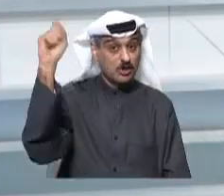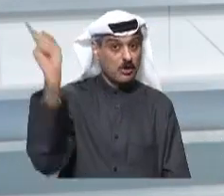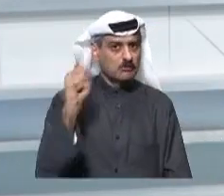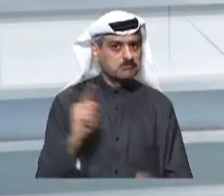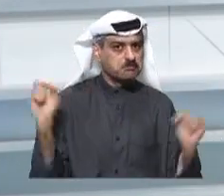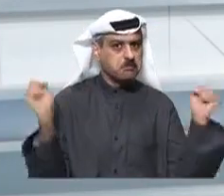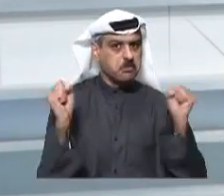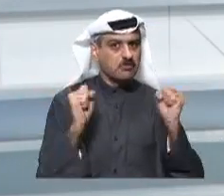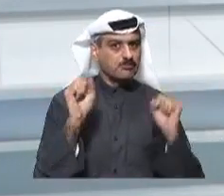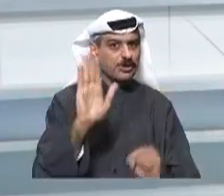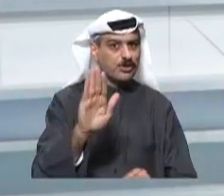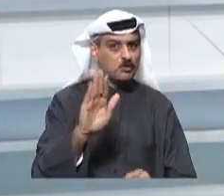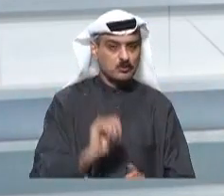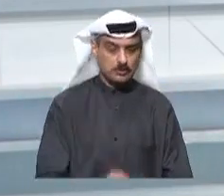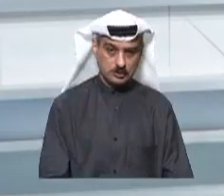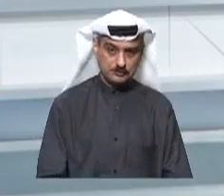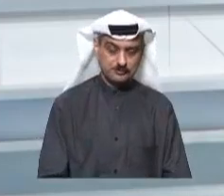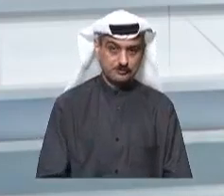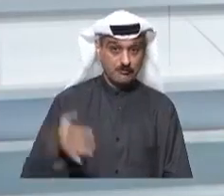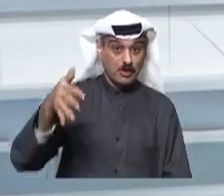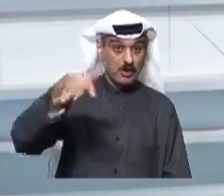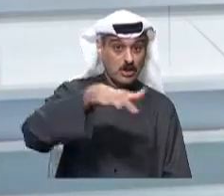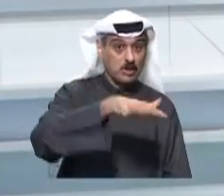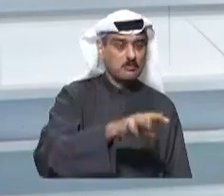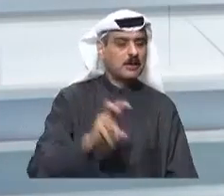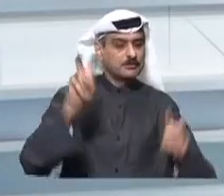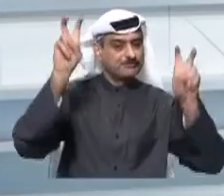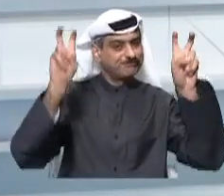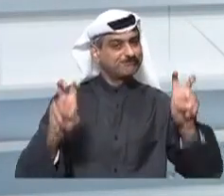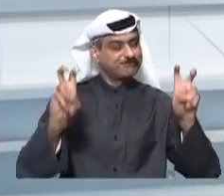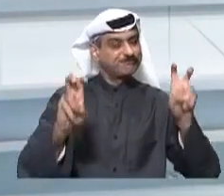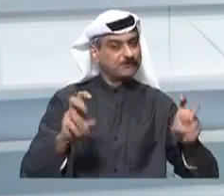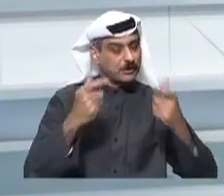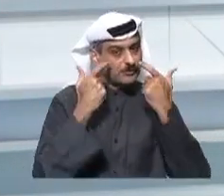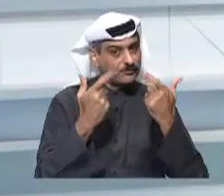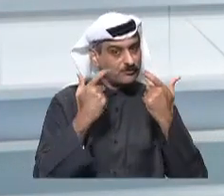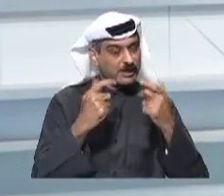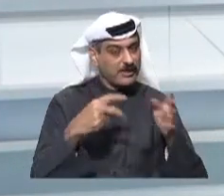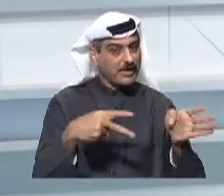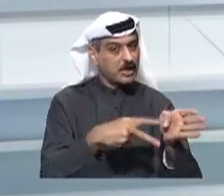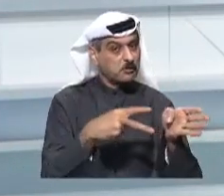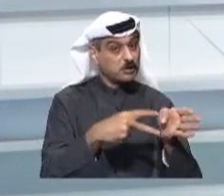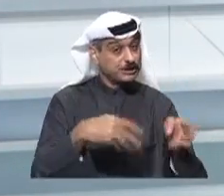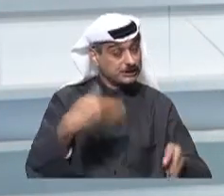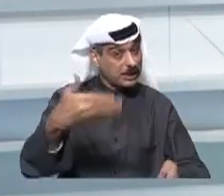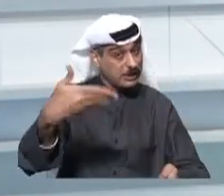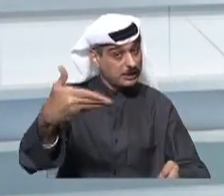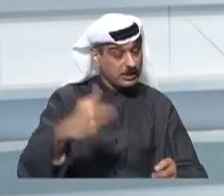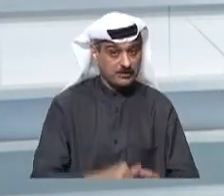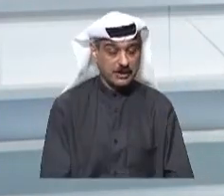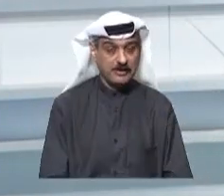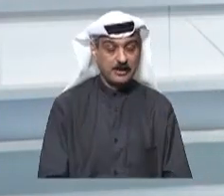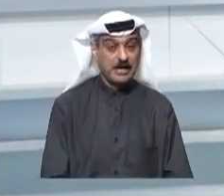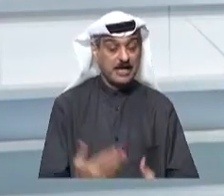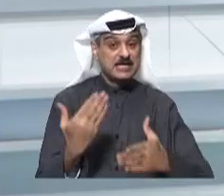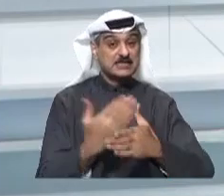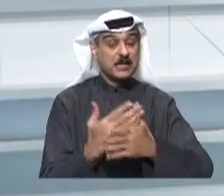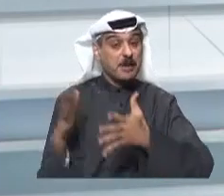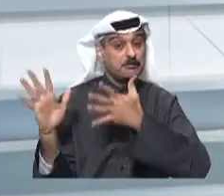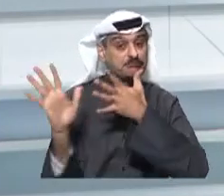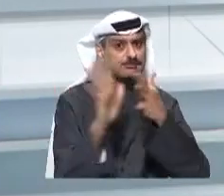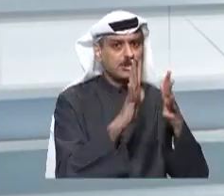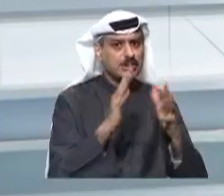بعض المناطق. البحر طبعا ما ننصح فيه خلال 24 ساعة القادمة بفعل نشاط الهواء الشمالي